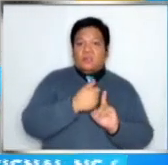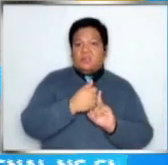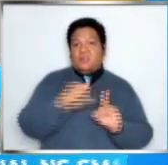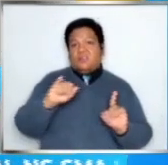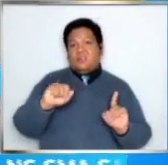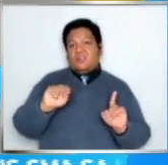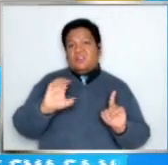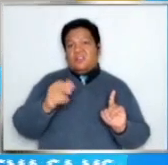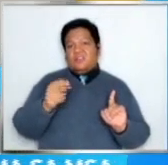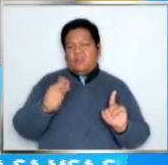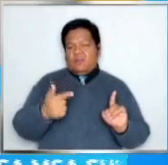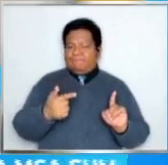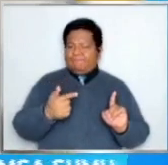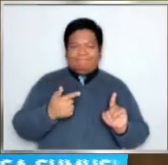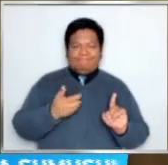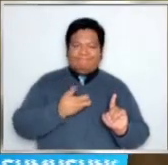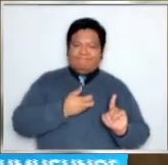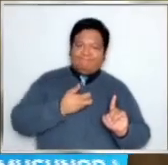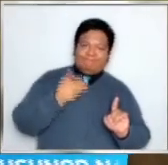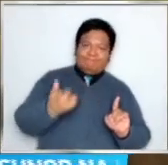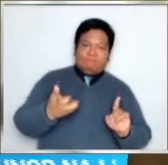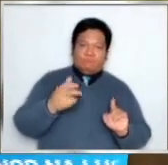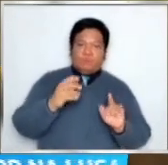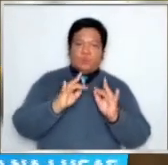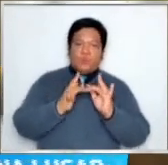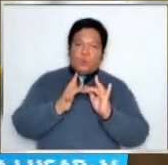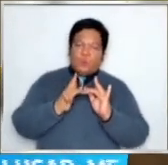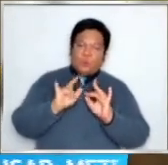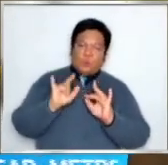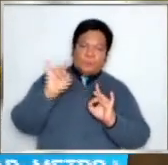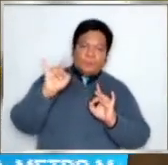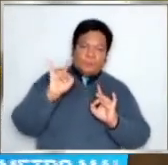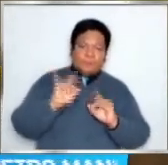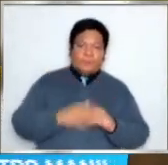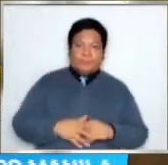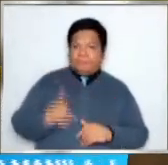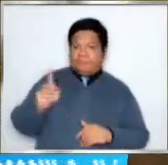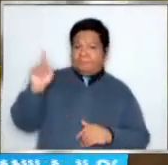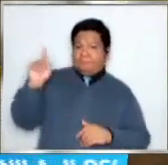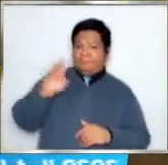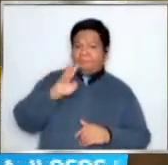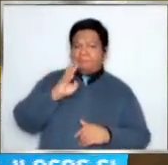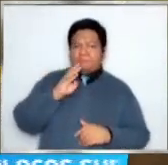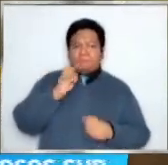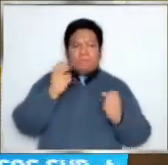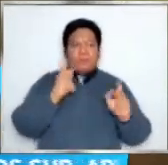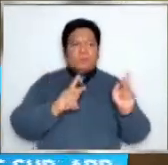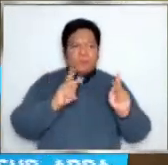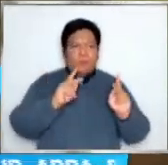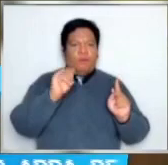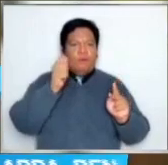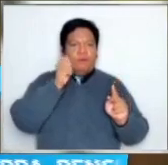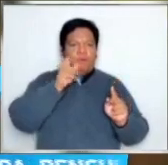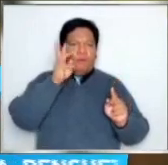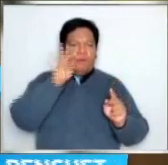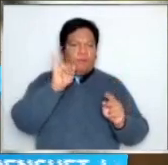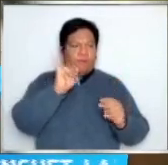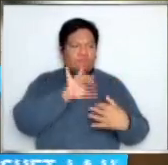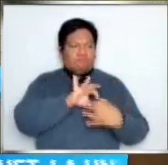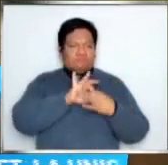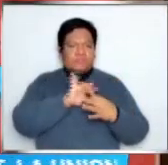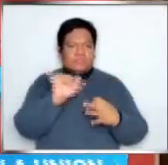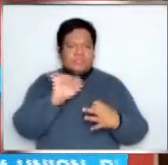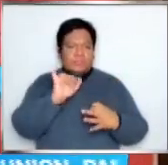ng loob sa social media. Maraming nakarelate at marami talagang ano rin na naapektuhan